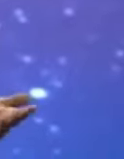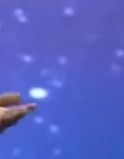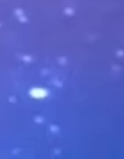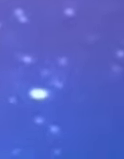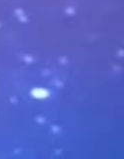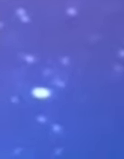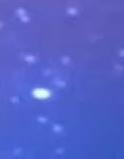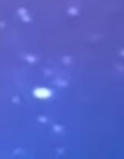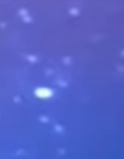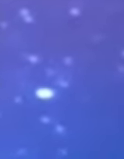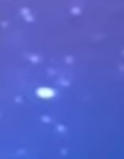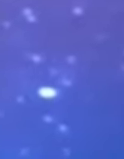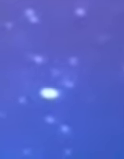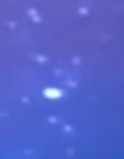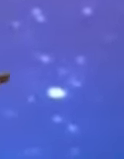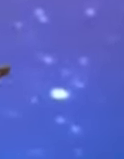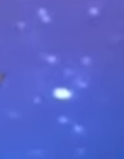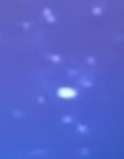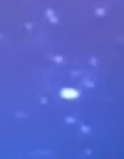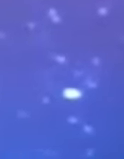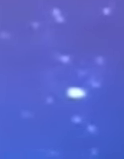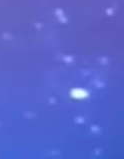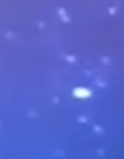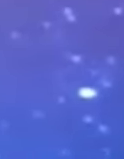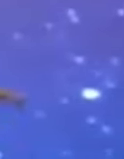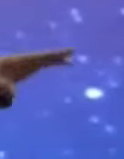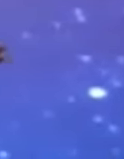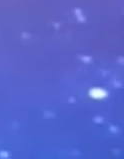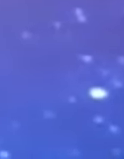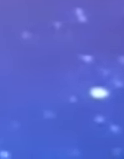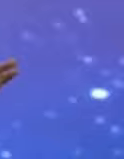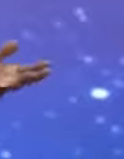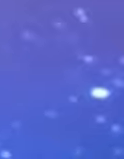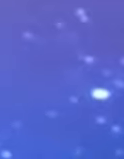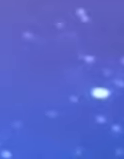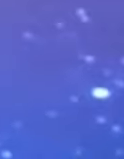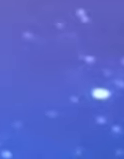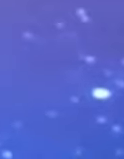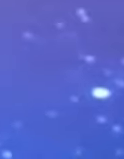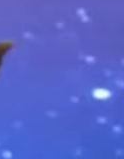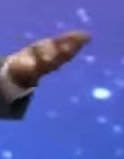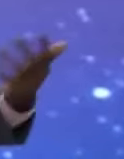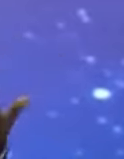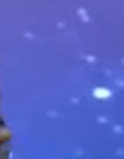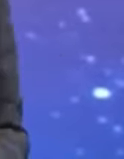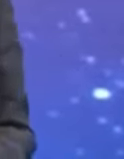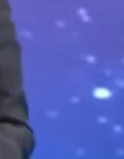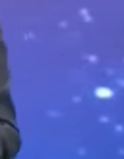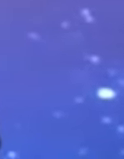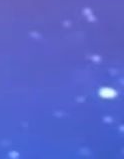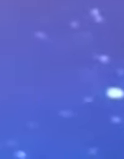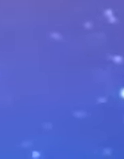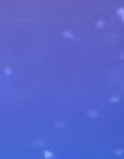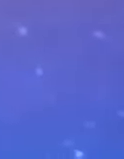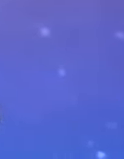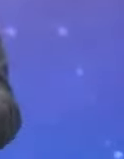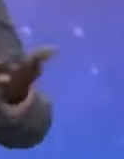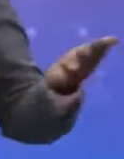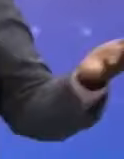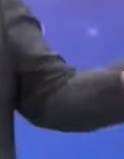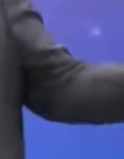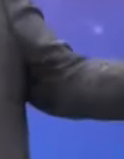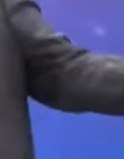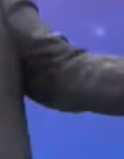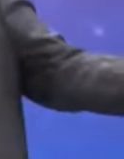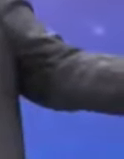tu ne t'es pas repenti et Dieu t'a délivré cela veut dire que Dieu t'attire et Dieu dit ah si